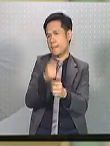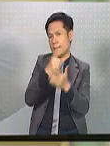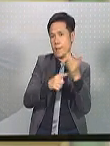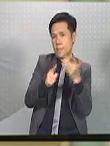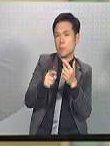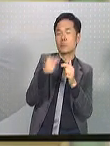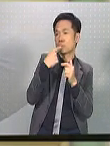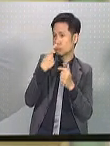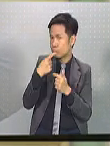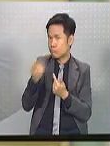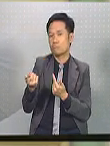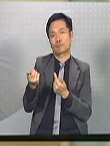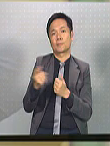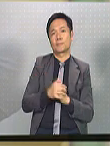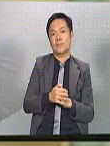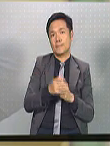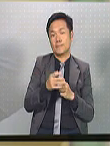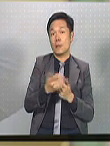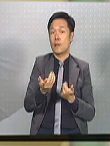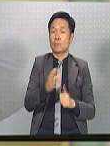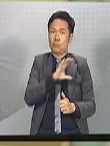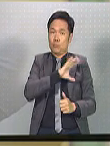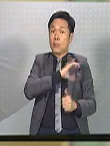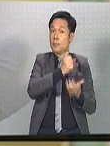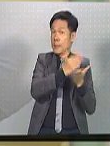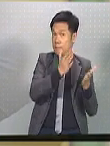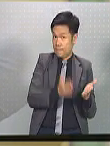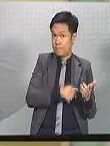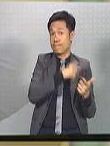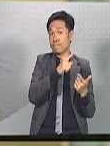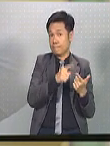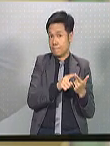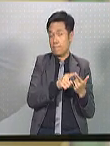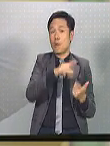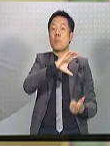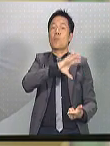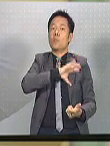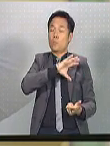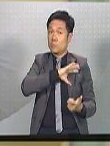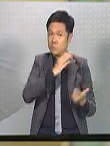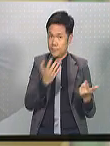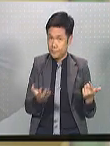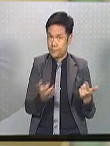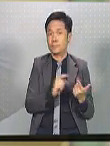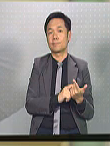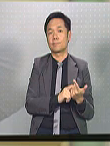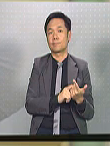di bank sama the kulit bantuan mereka ataupun tapi dlm ataupun